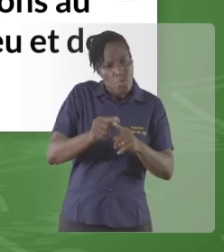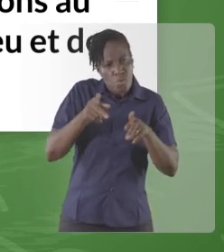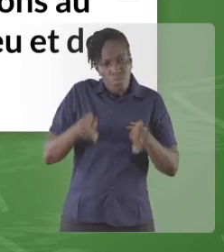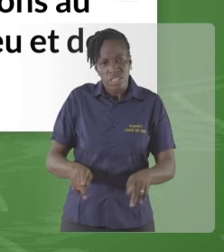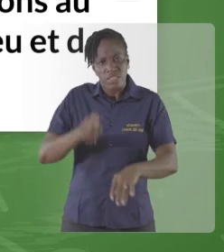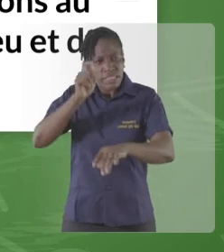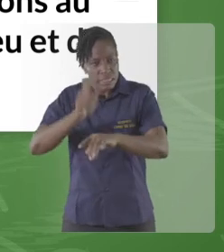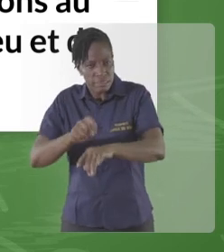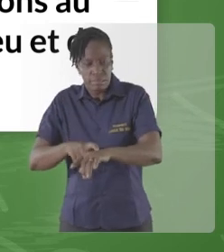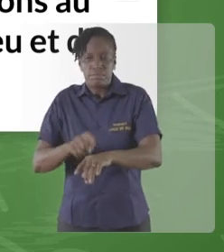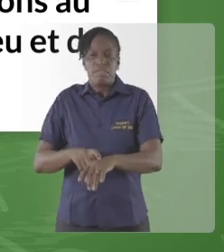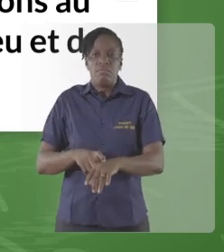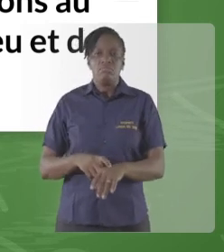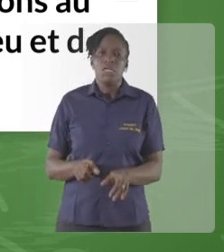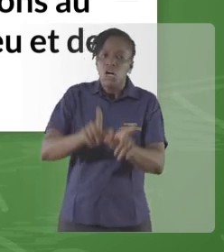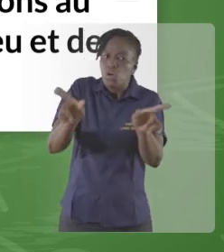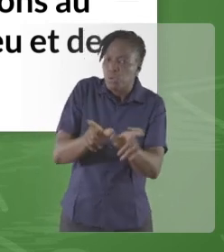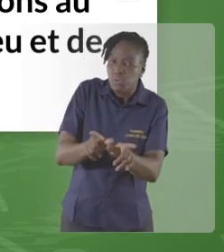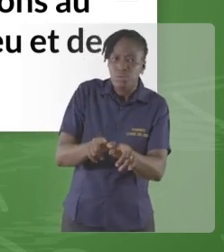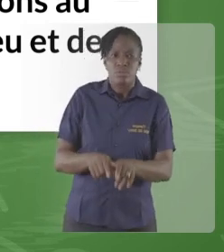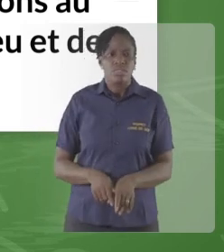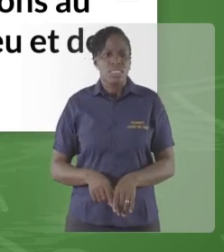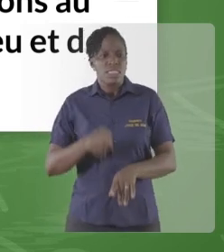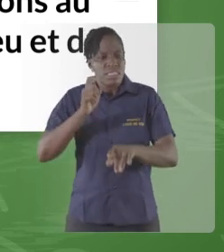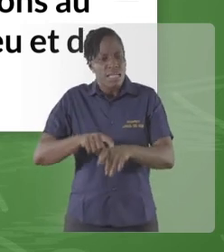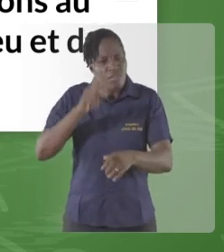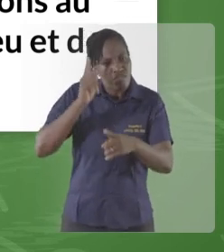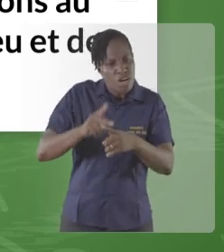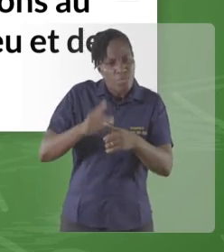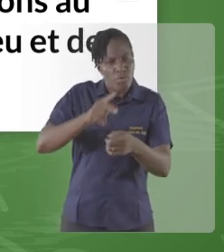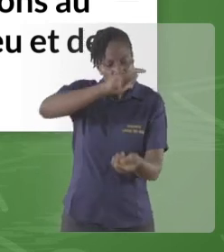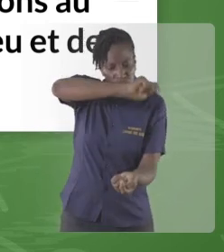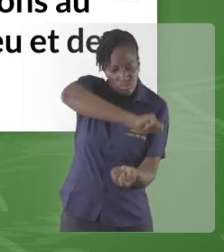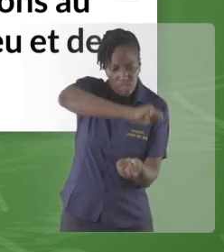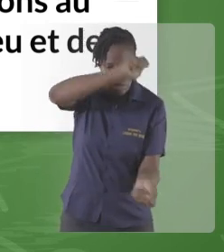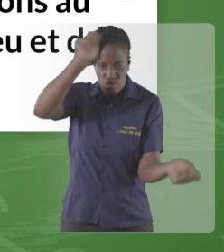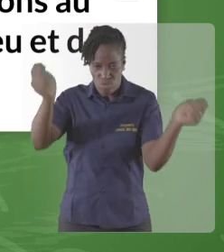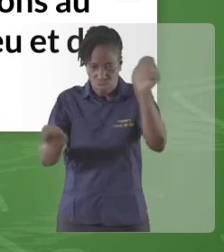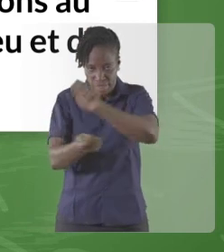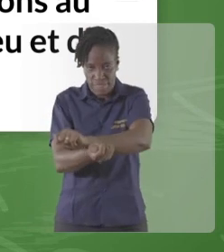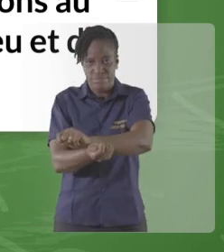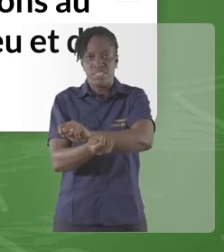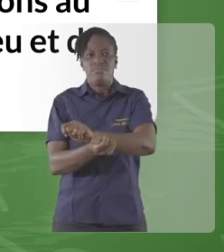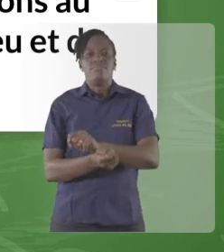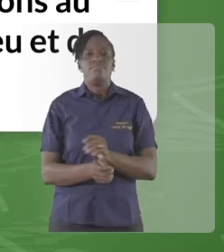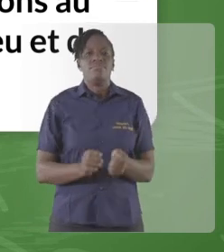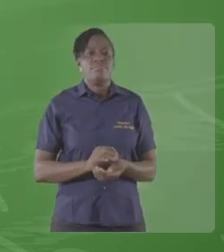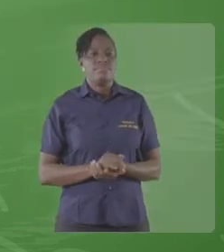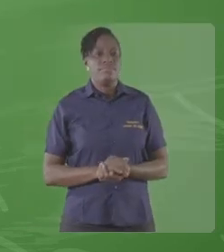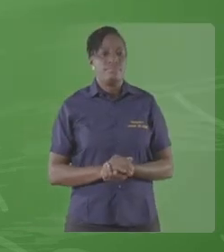de personne, de temps, de lieu et de temps